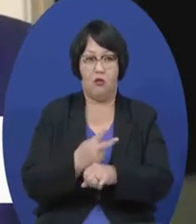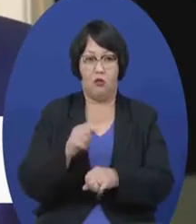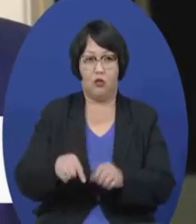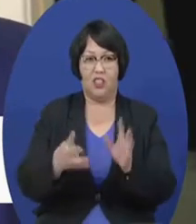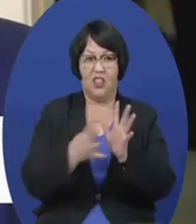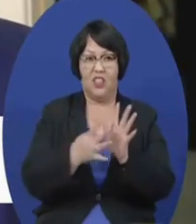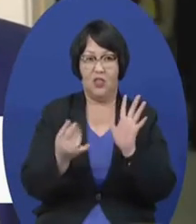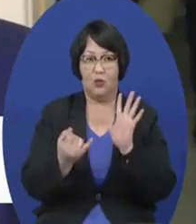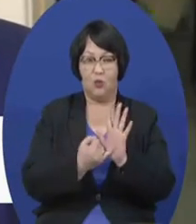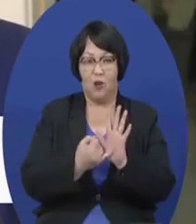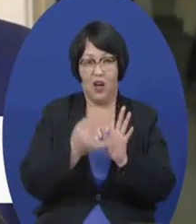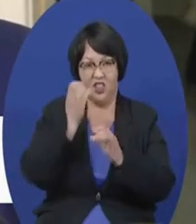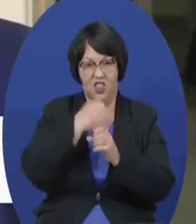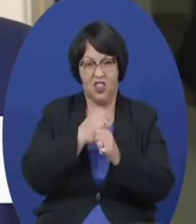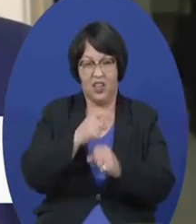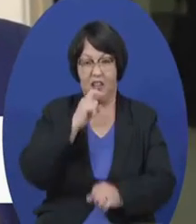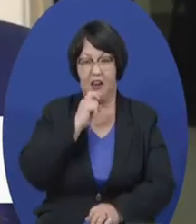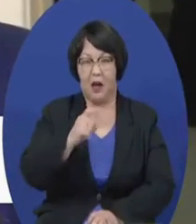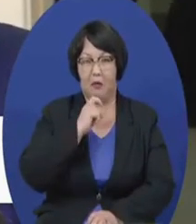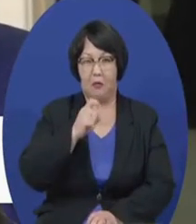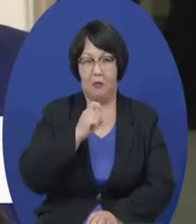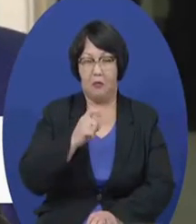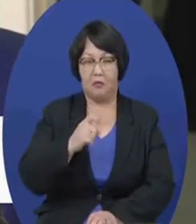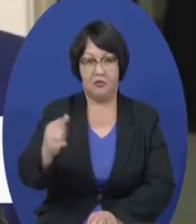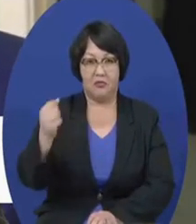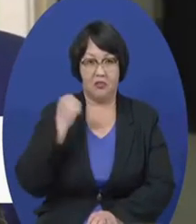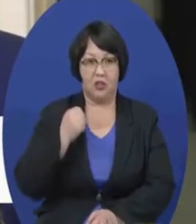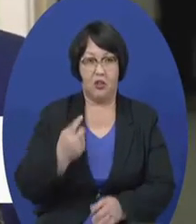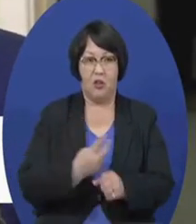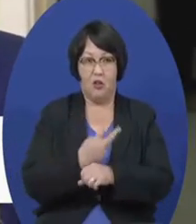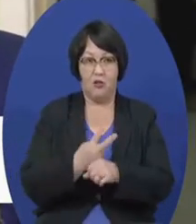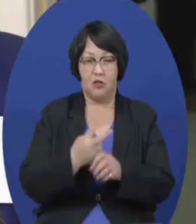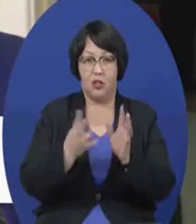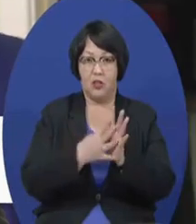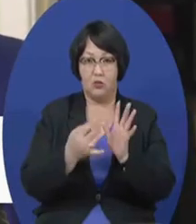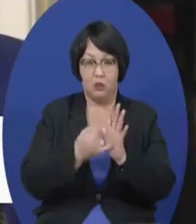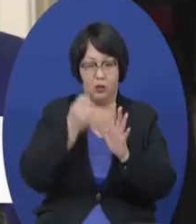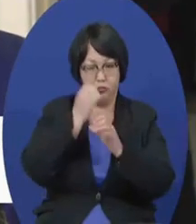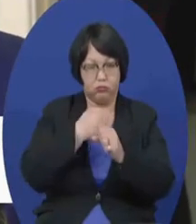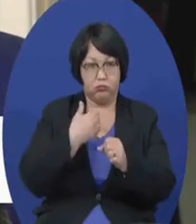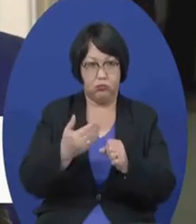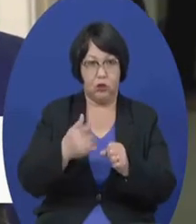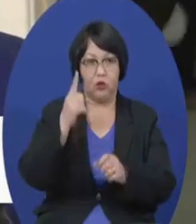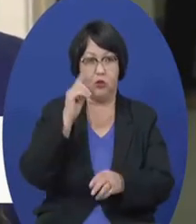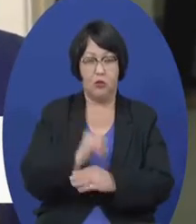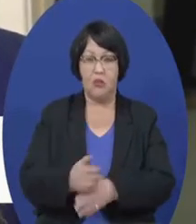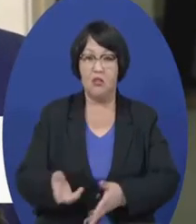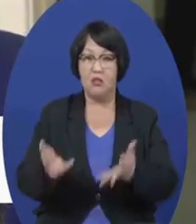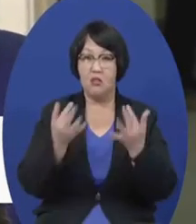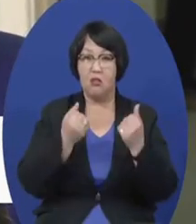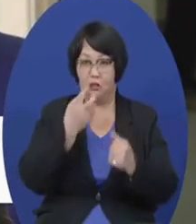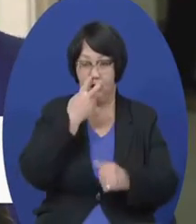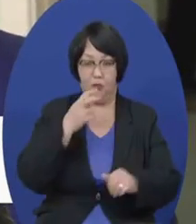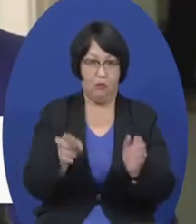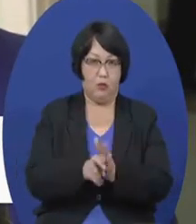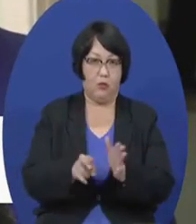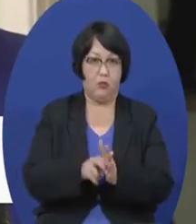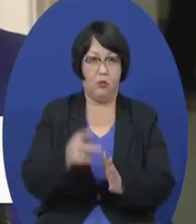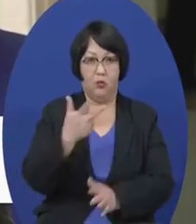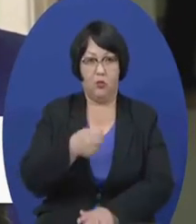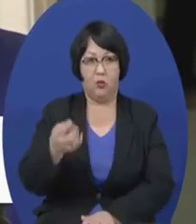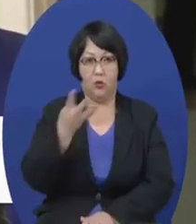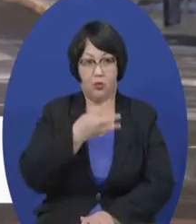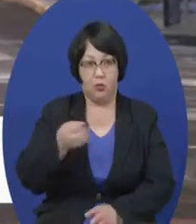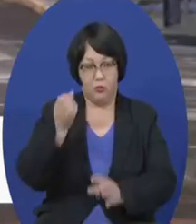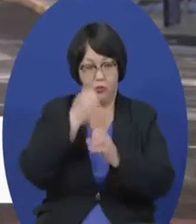дотор 96 шинжилгээ гарах боломжтой. Тэгээ 2 цагт 96 гаргаад авах юм бол хоногт одоо хэд гарах боломжтой юм те? Бороо 400